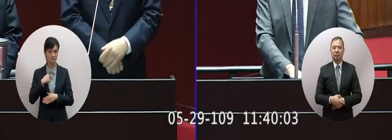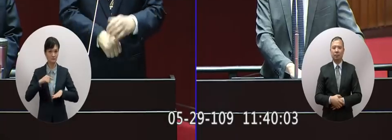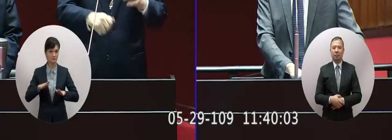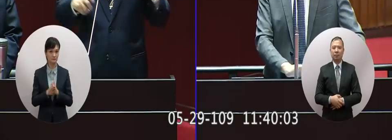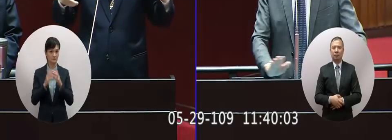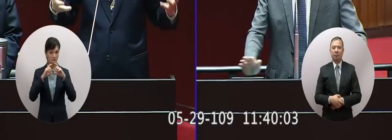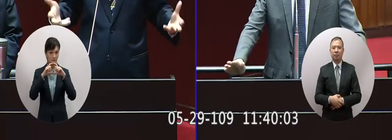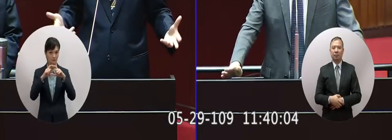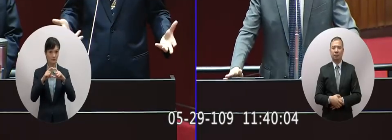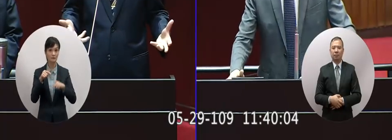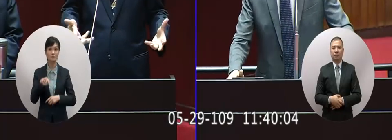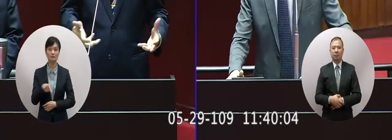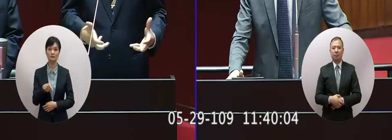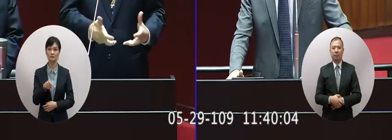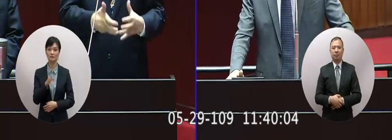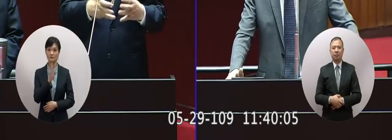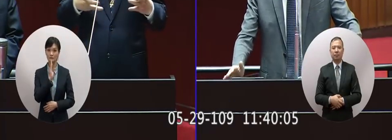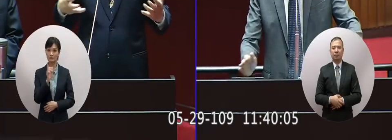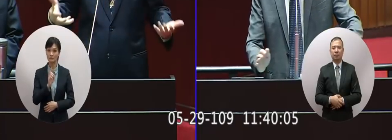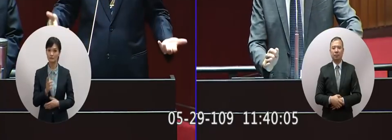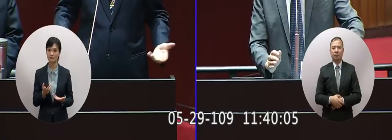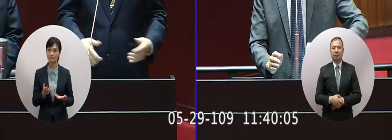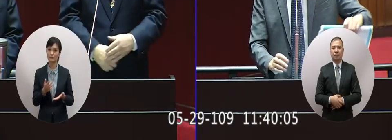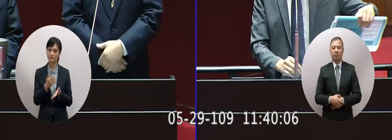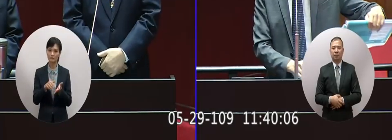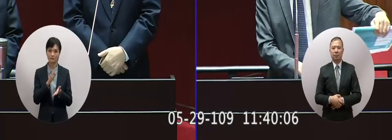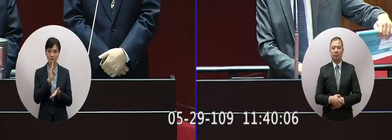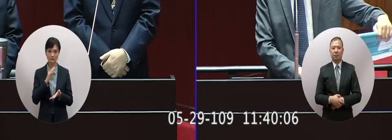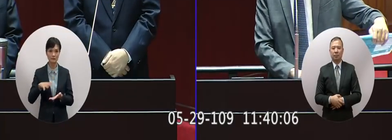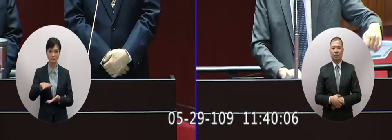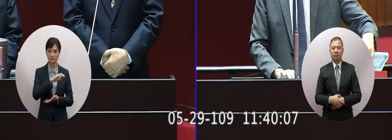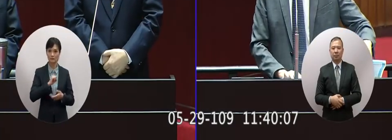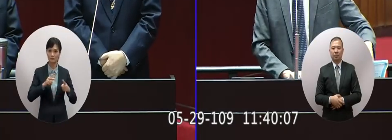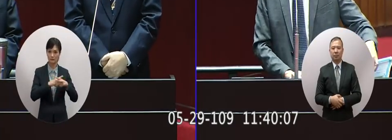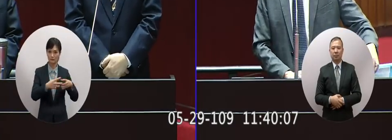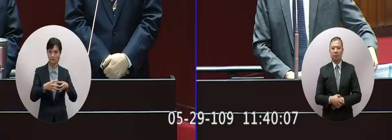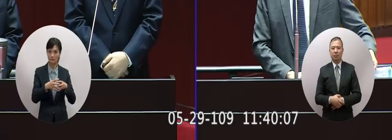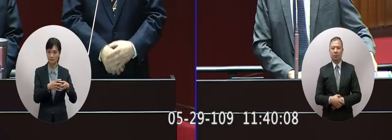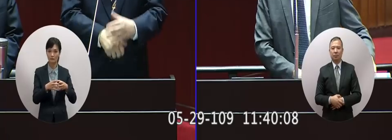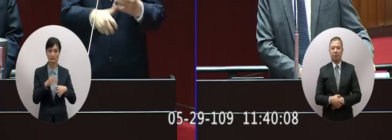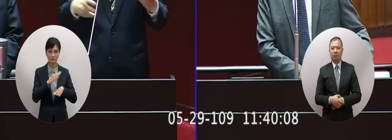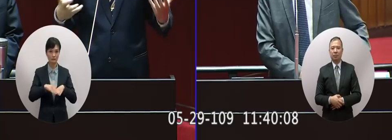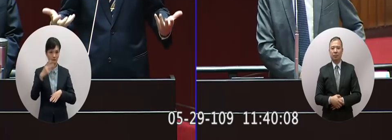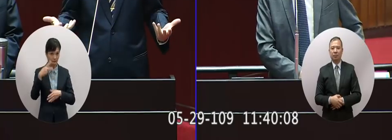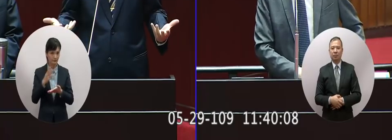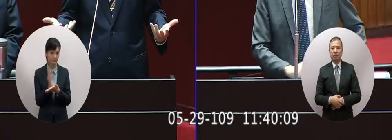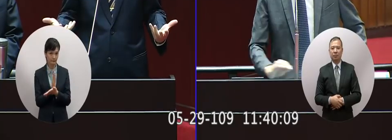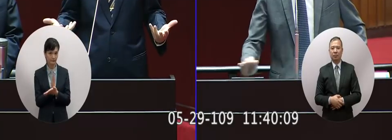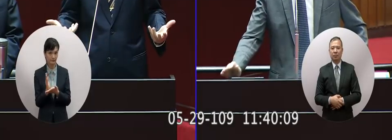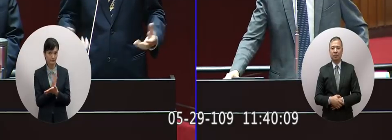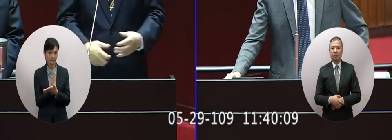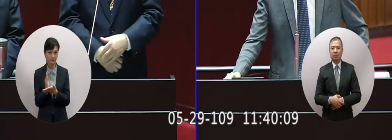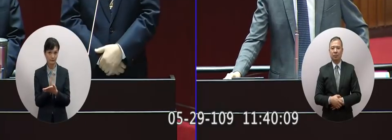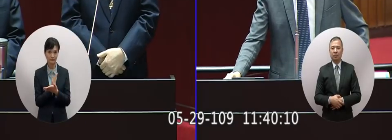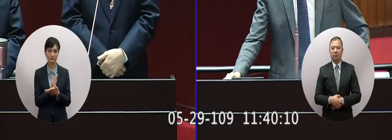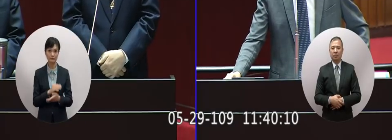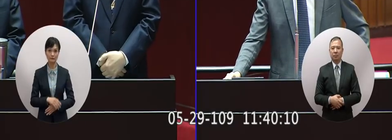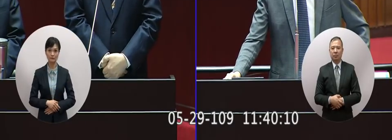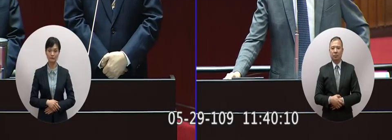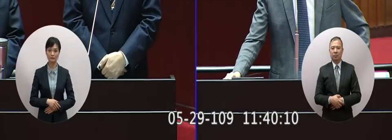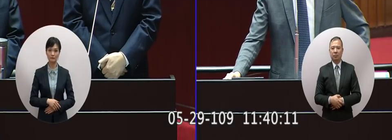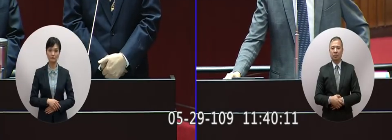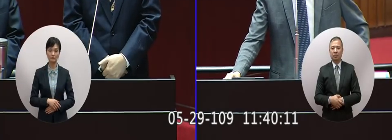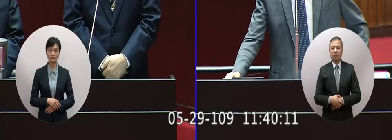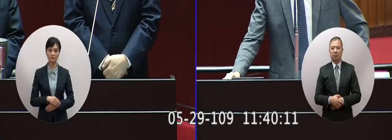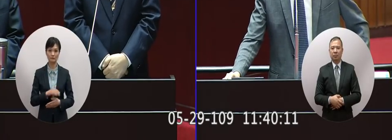回答，那是整体的一个那个小组会去评估啦，他会整体的去评估，然后去做